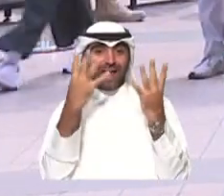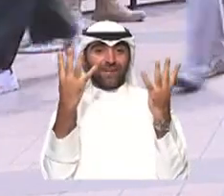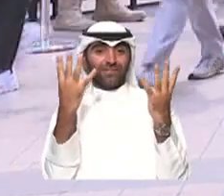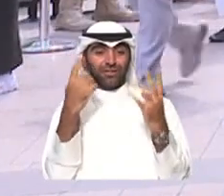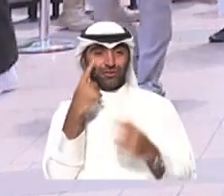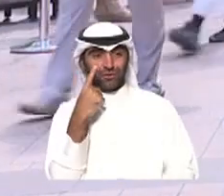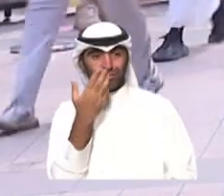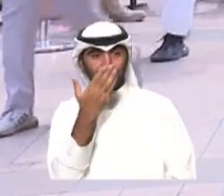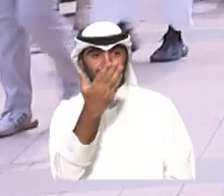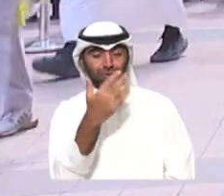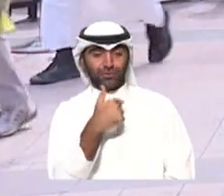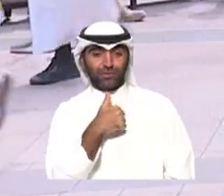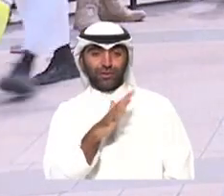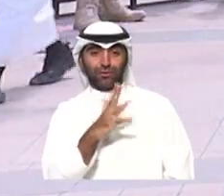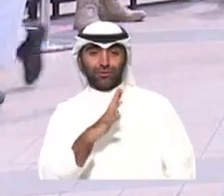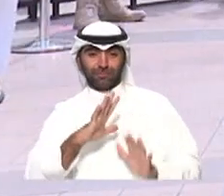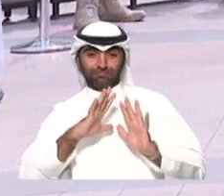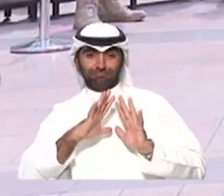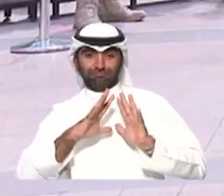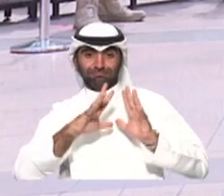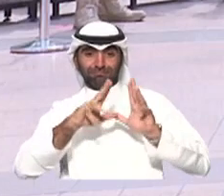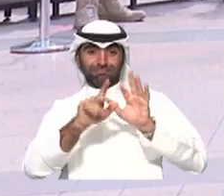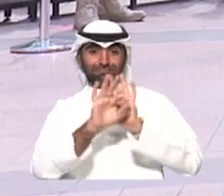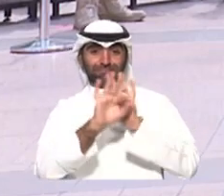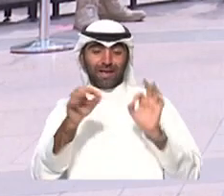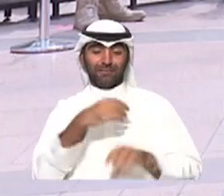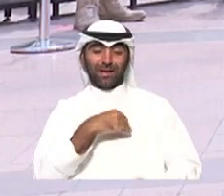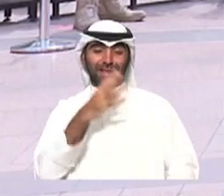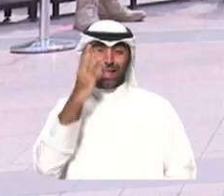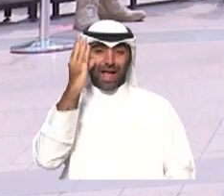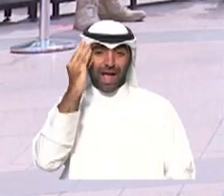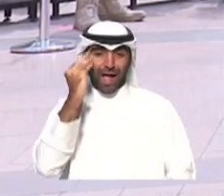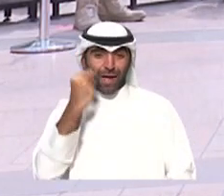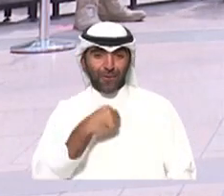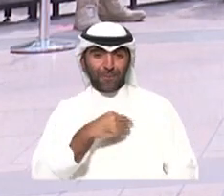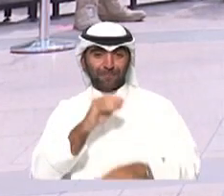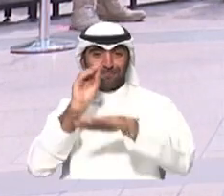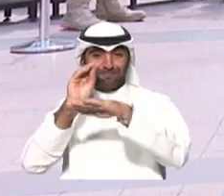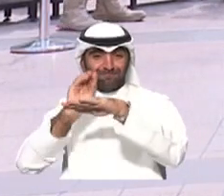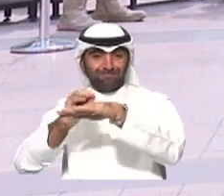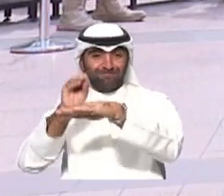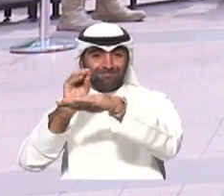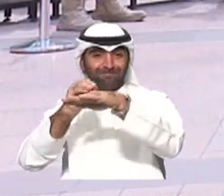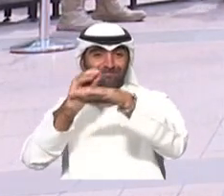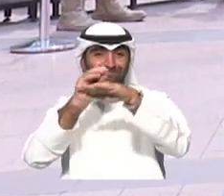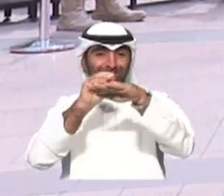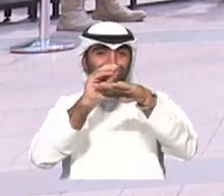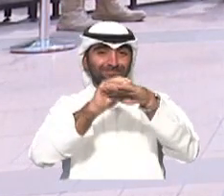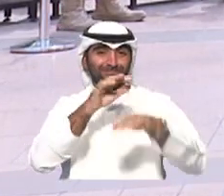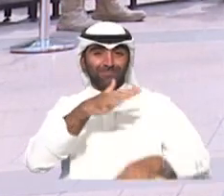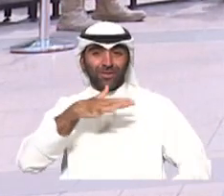التطوع للالتحاق بشرف الخدمة العسكرية لضباط الصف والأفراد،